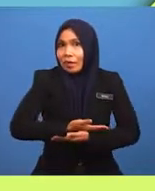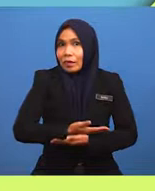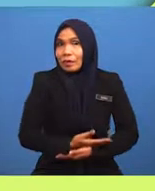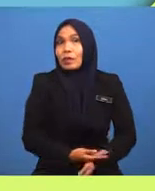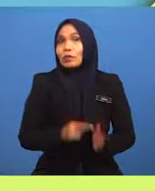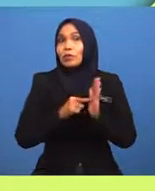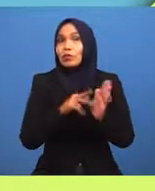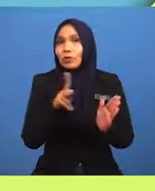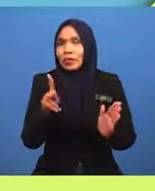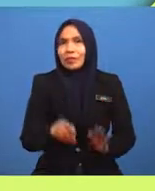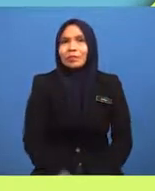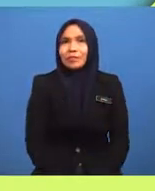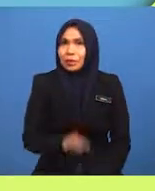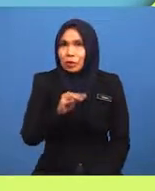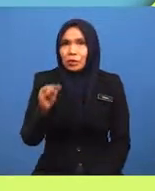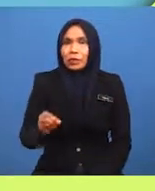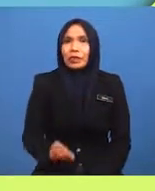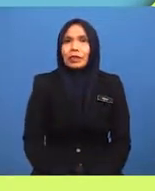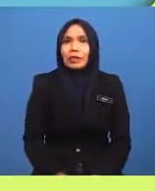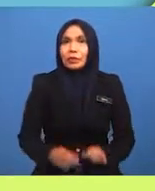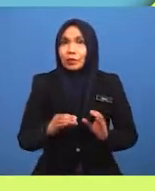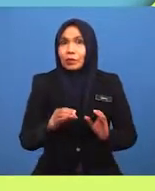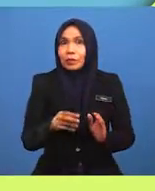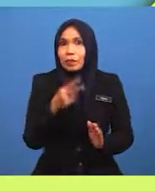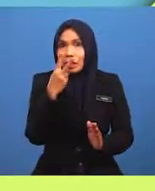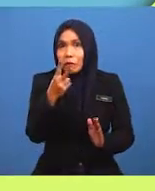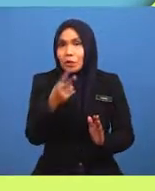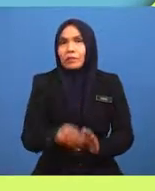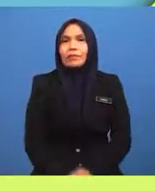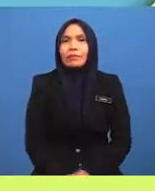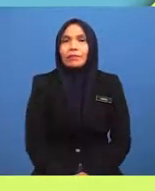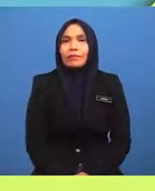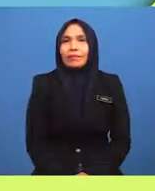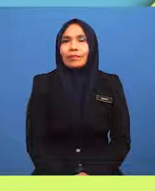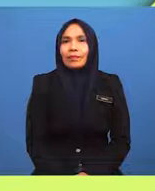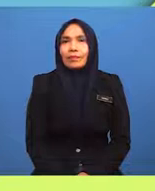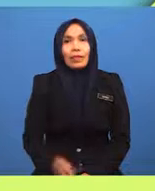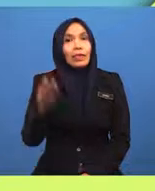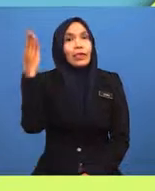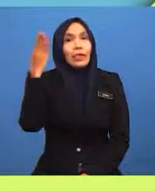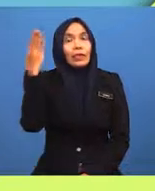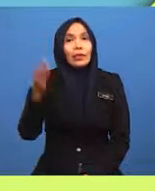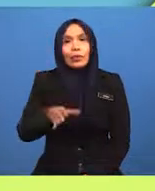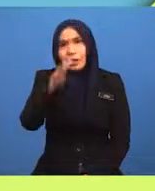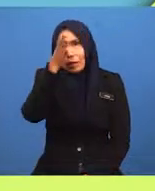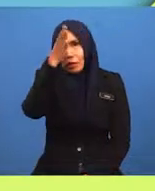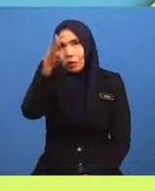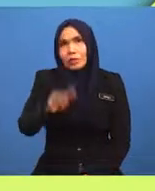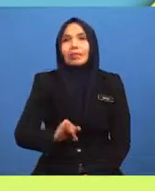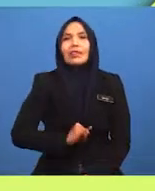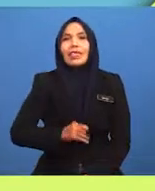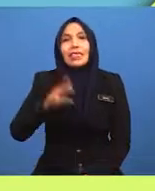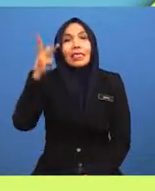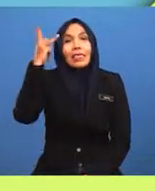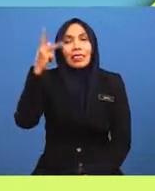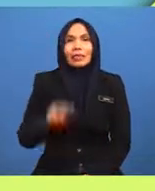Hello, Datuk. Saya Kim. Selamat hari lahir, Datuk. Semoga Atuk sihat